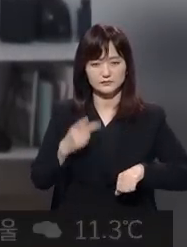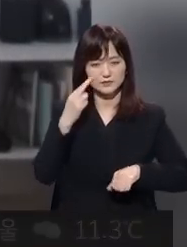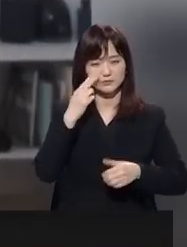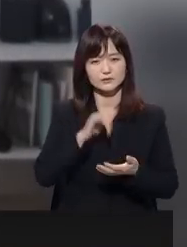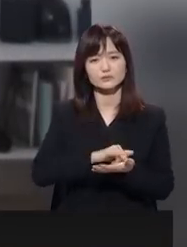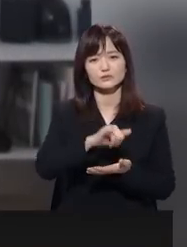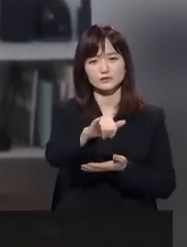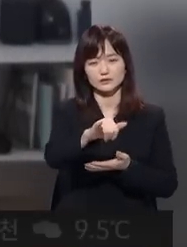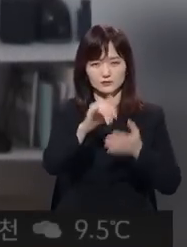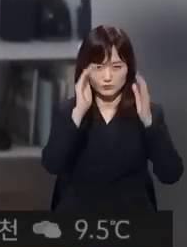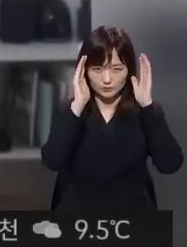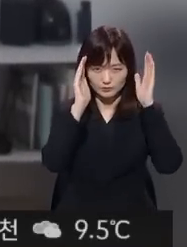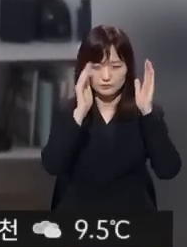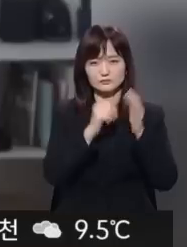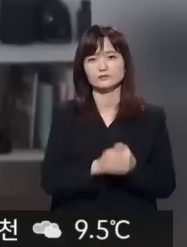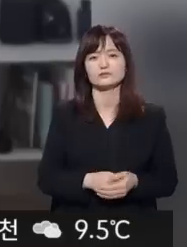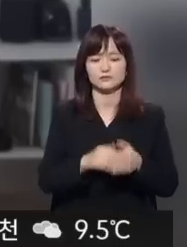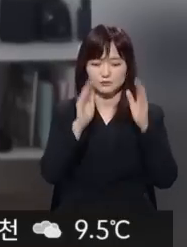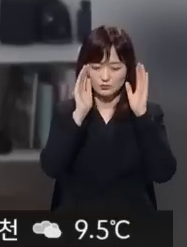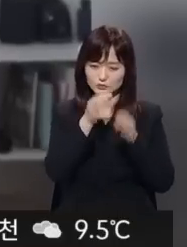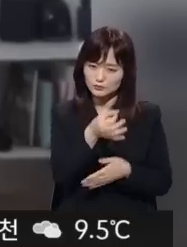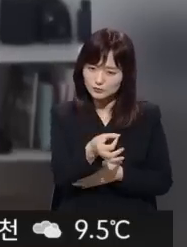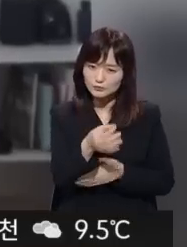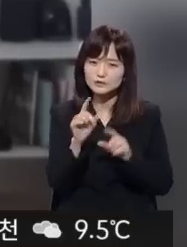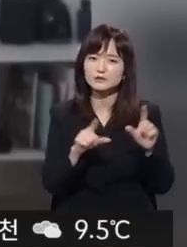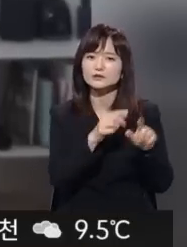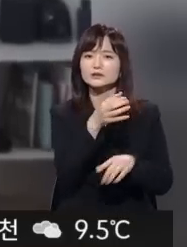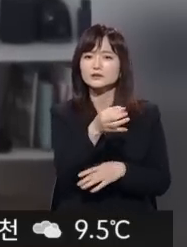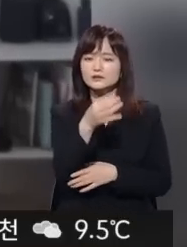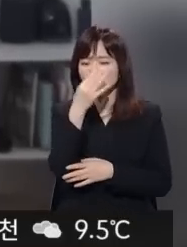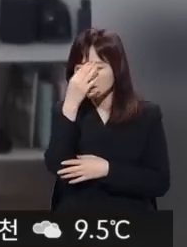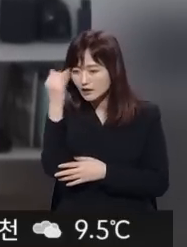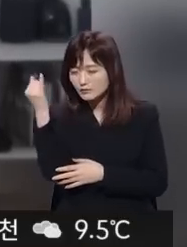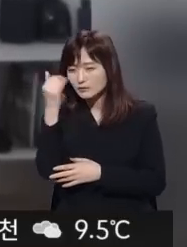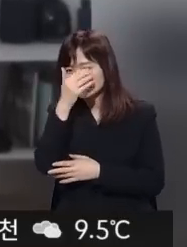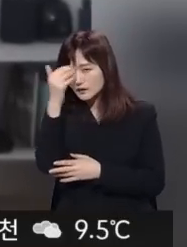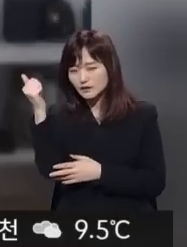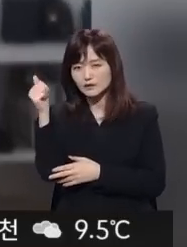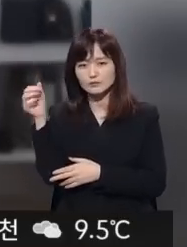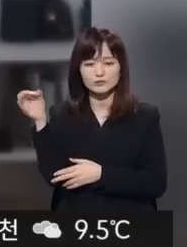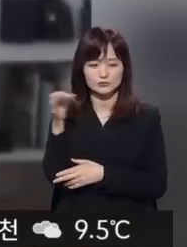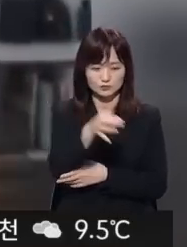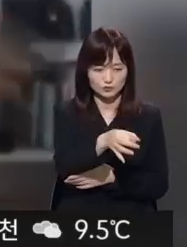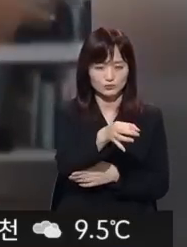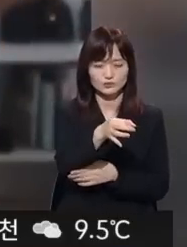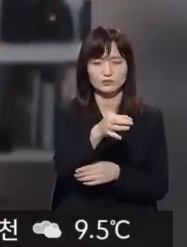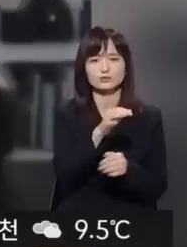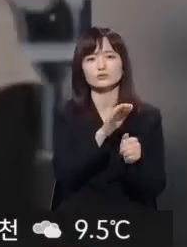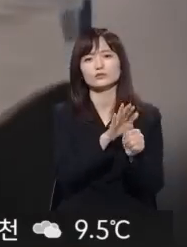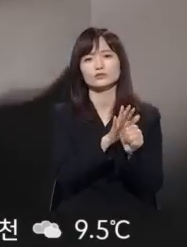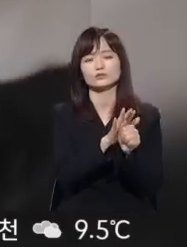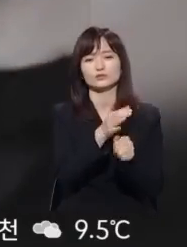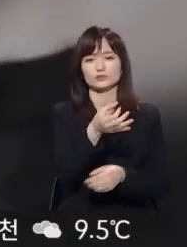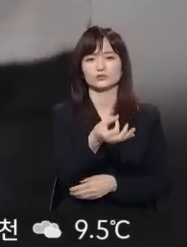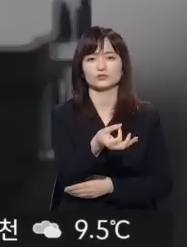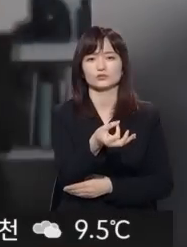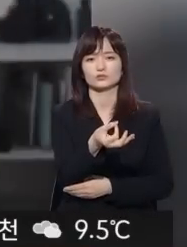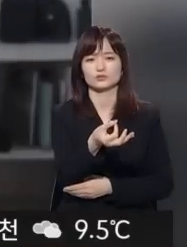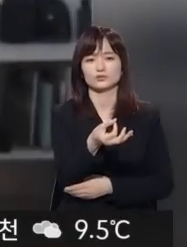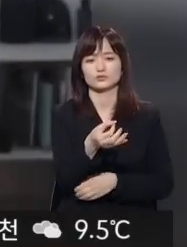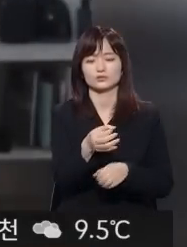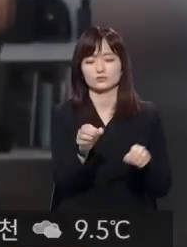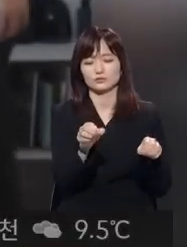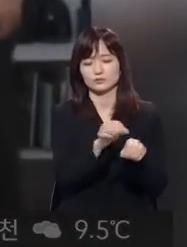유학생활을 했는데요이 학비며 생활비며 이런 것들을 다 할머니 할아버지로부터 지원을 받았다는 겁니다 그런데이 비용 역시도 돈